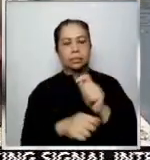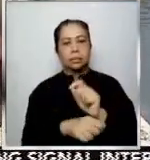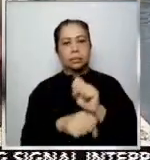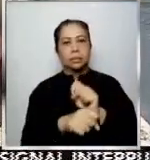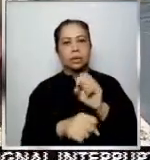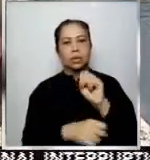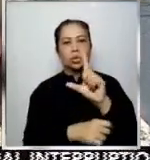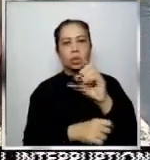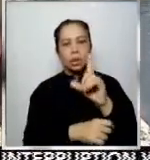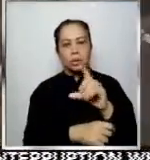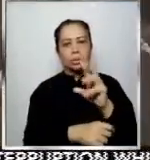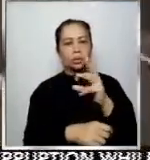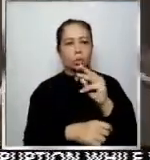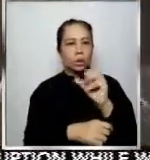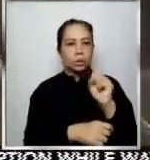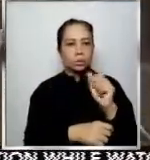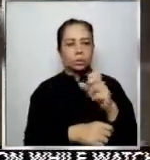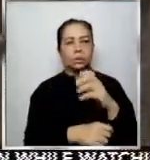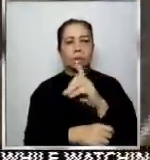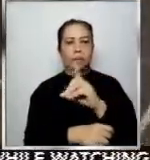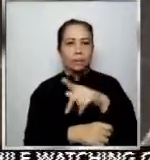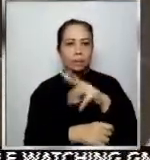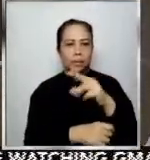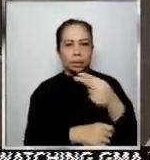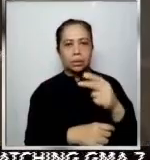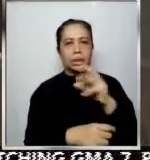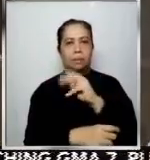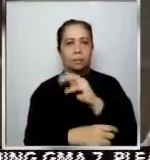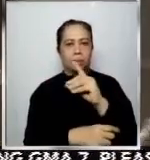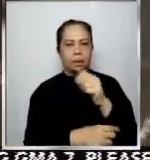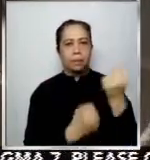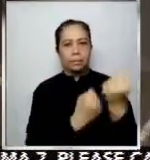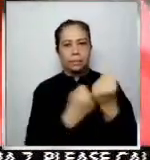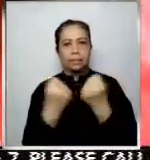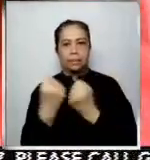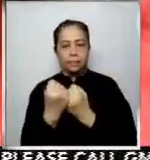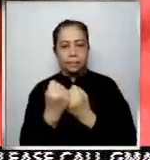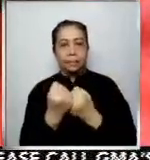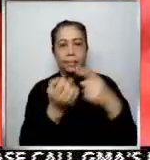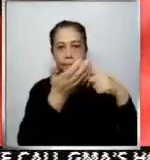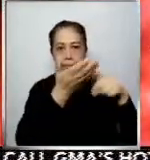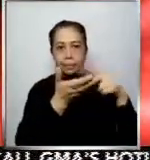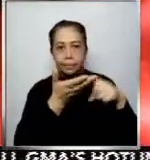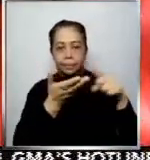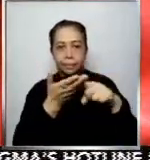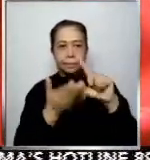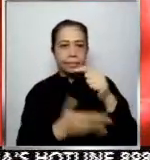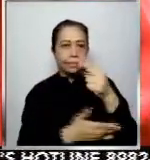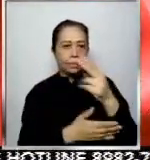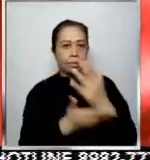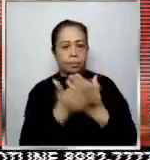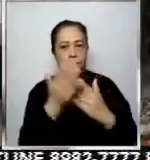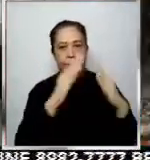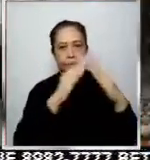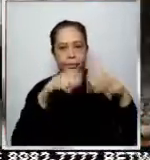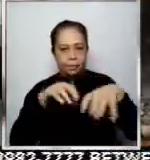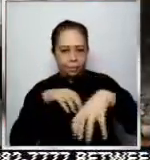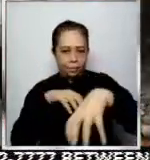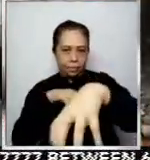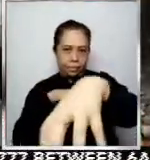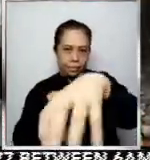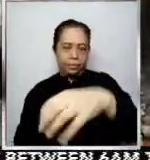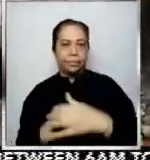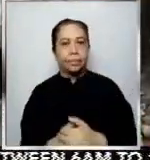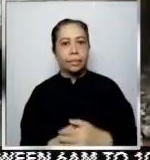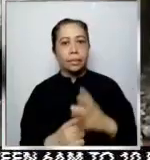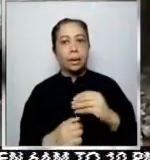Management, DPWH at MMDA. I-inspeksyonin na rin ng LGU ang ilang bahay sa tabi ng nahulog na bahay at